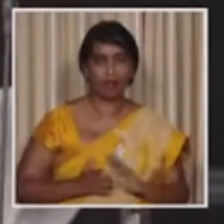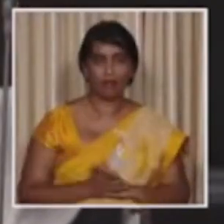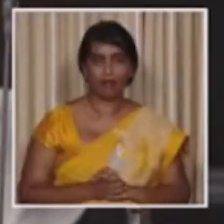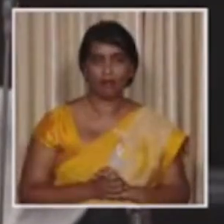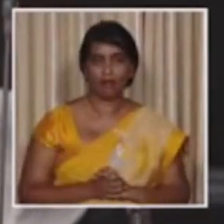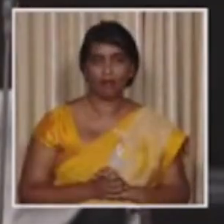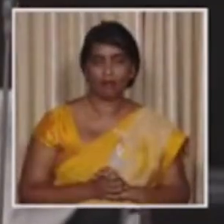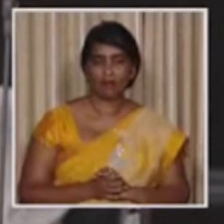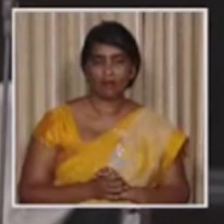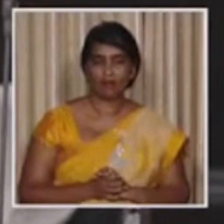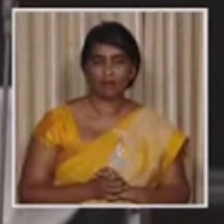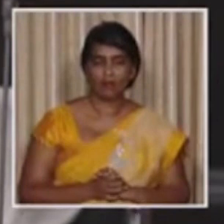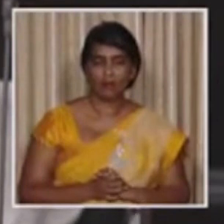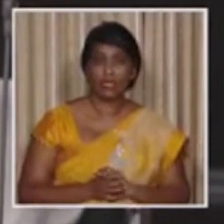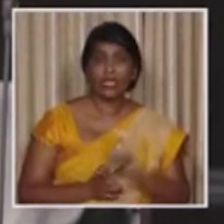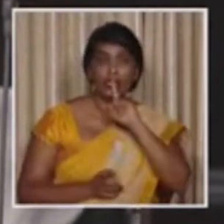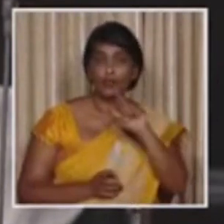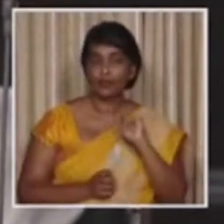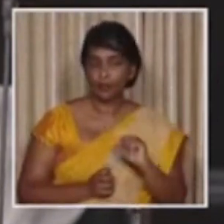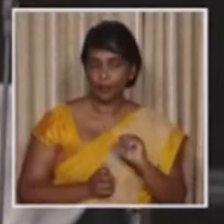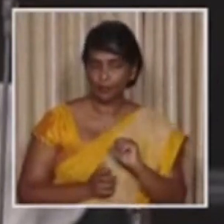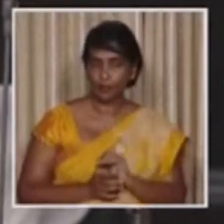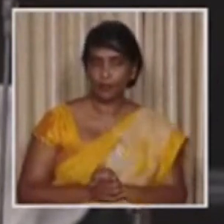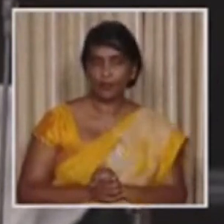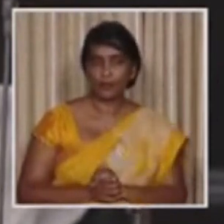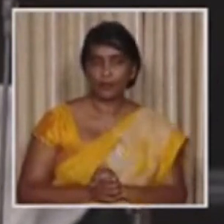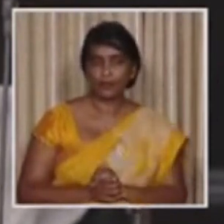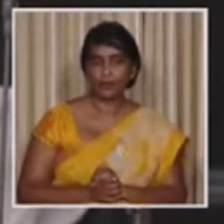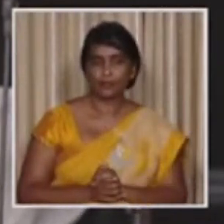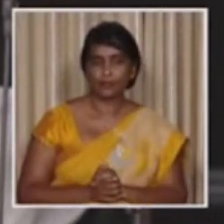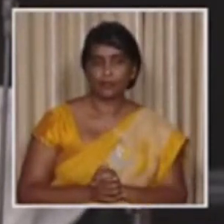මොකද්ද? මොකද්ද කිව්වේ?